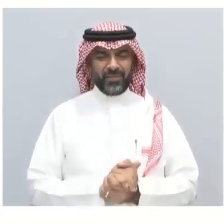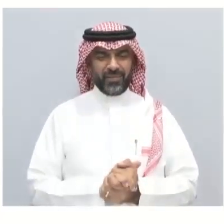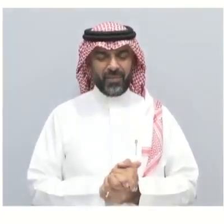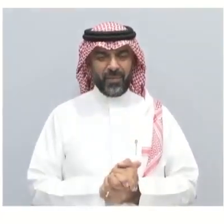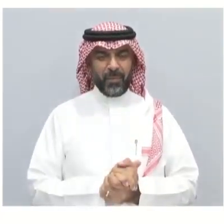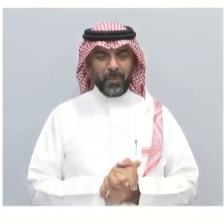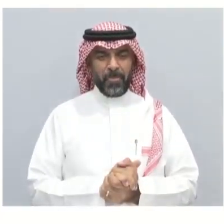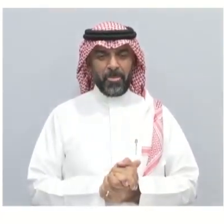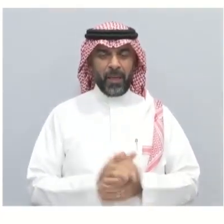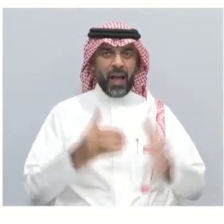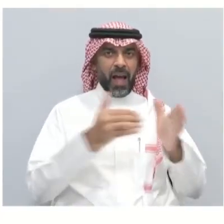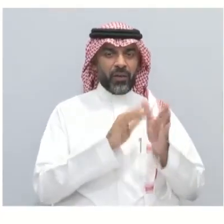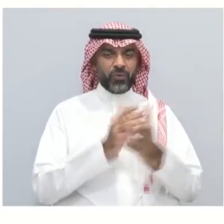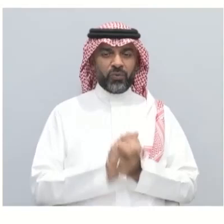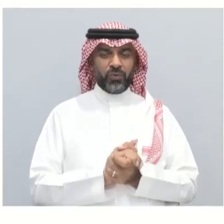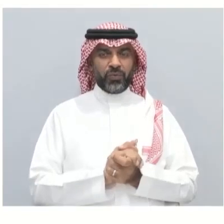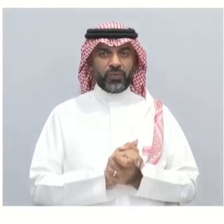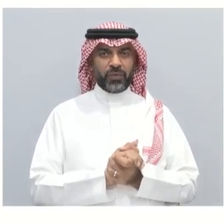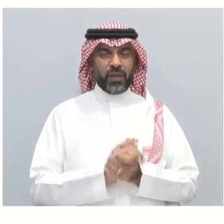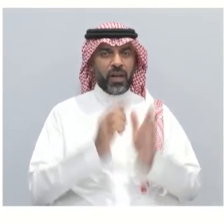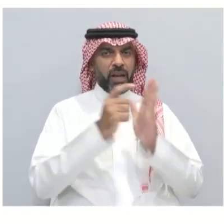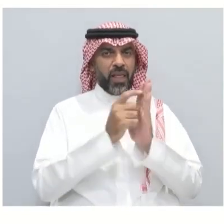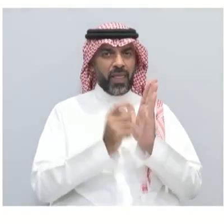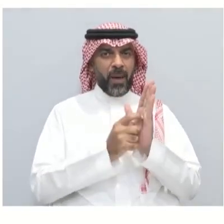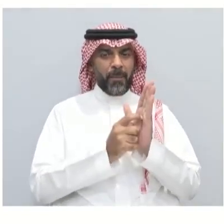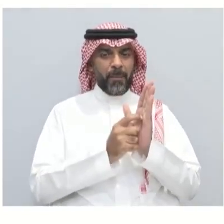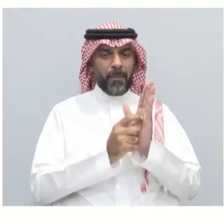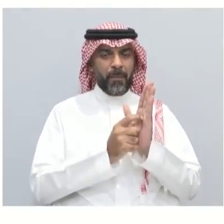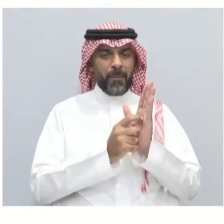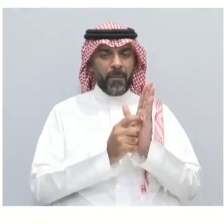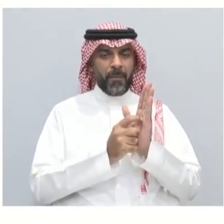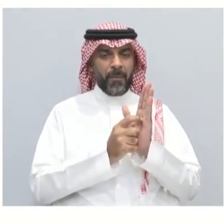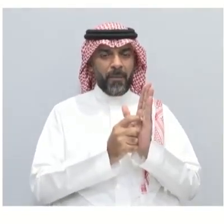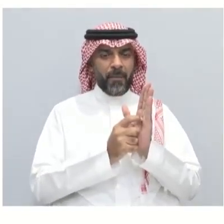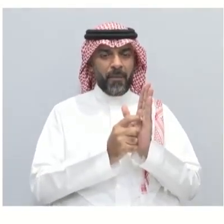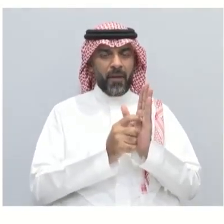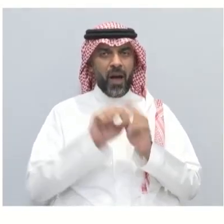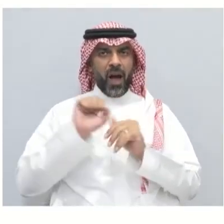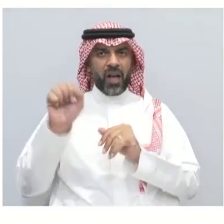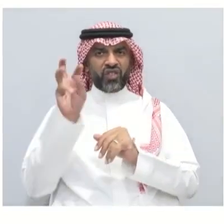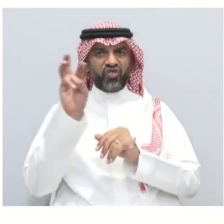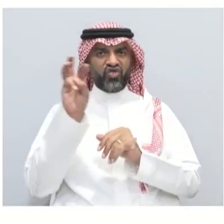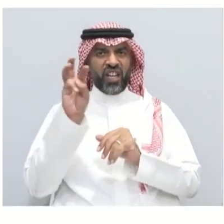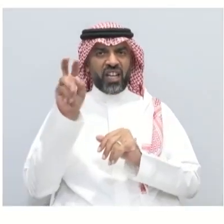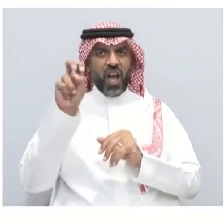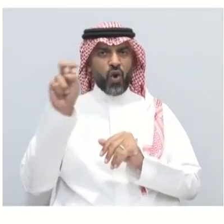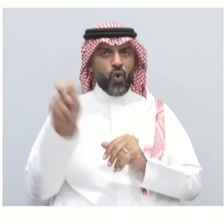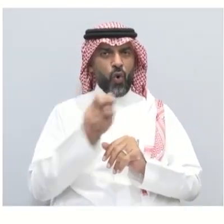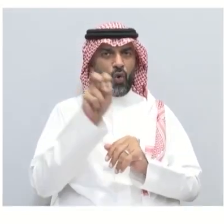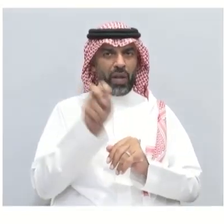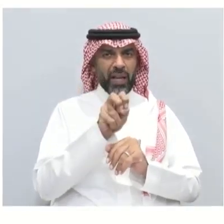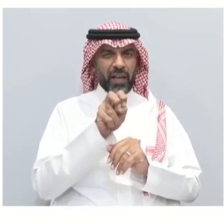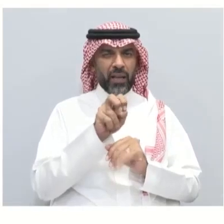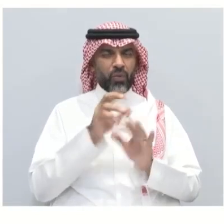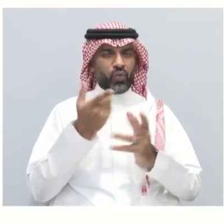وورد اخيرا لدينا اللي هو نظام او ما هو نظام التشغيل الاجهزه الذكيه التي او التي تعتبر خاصه